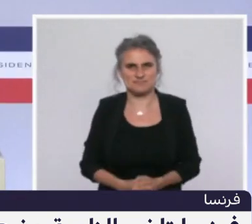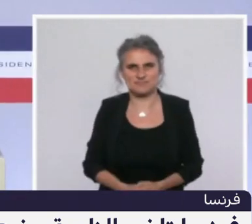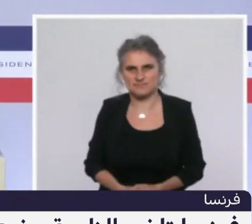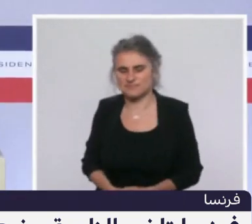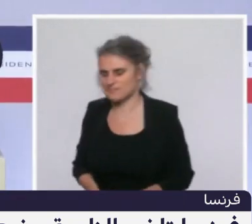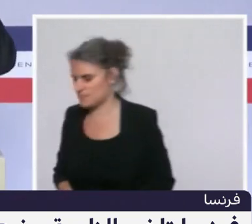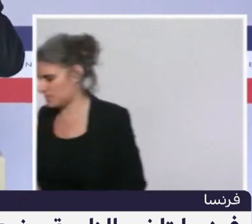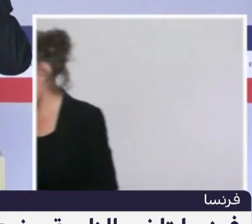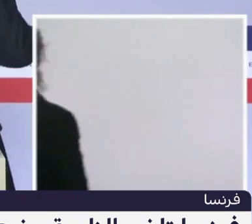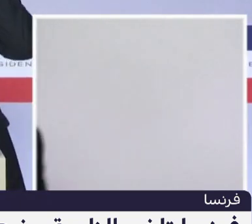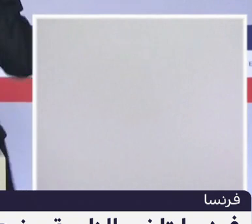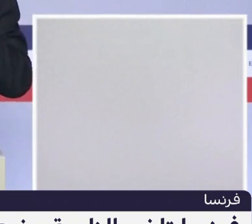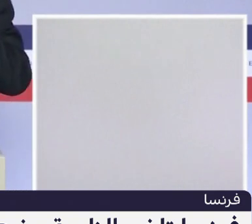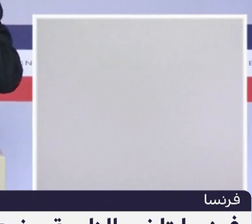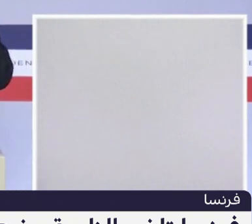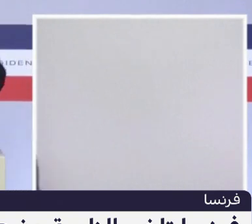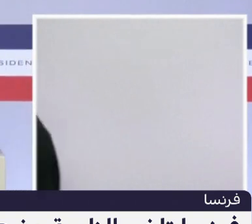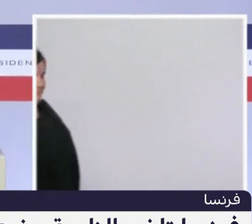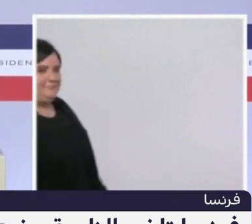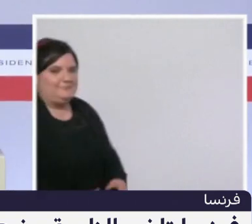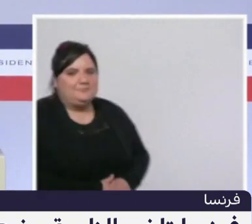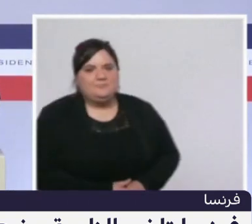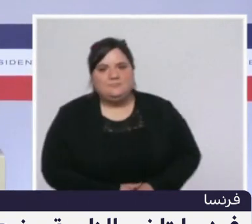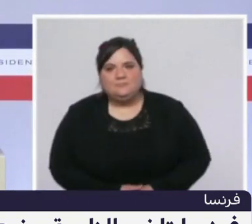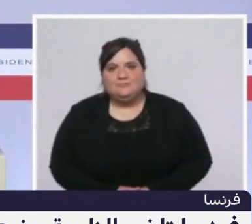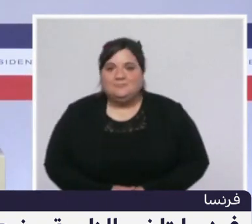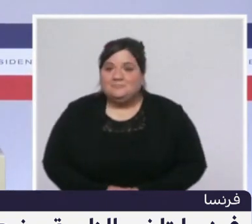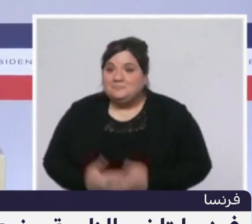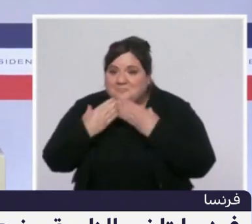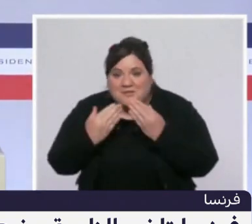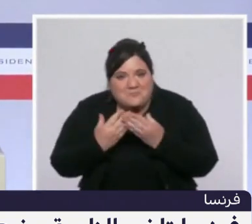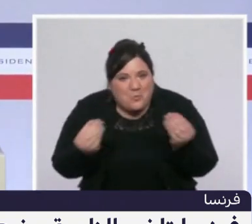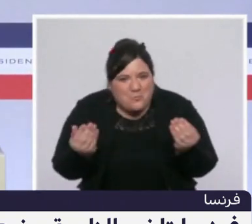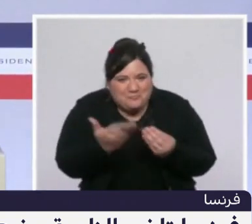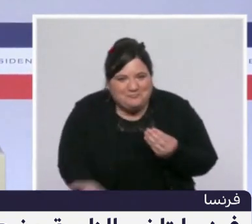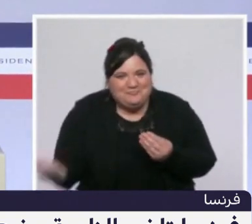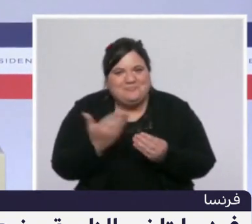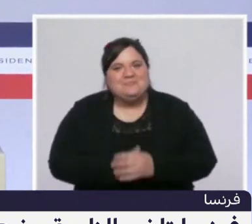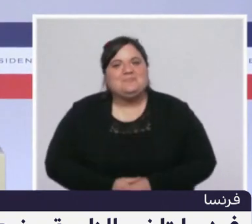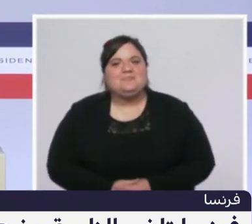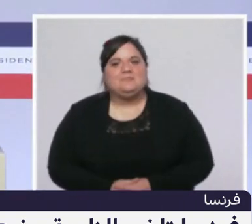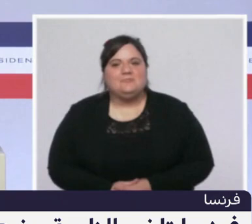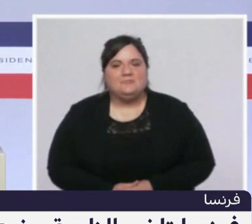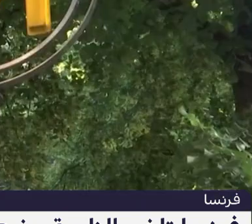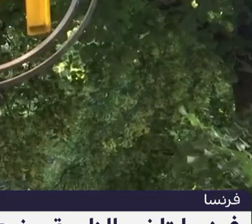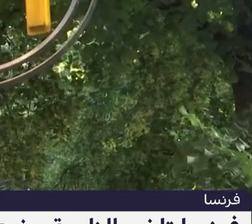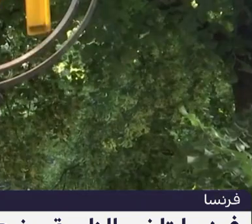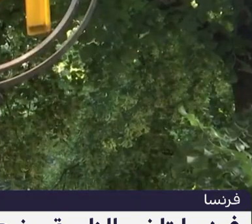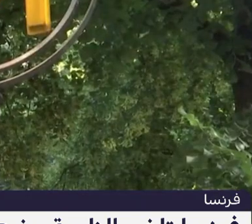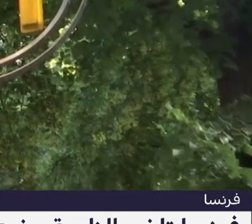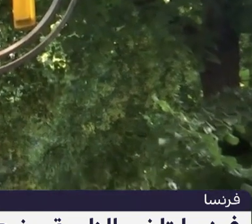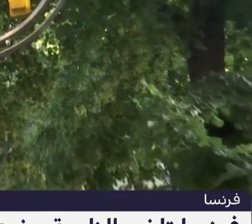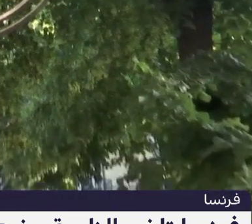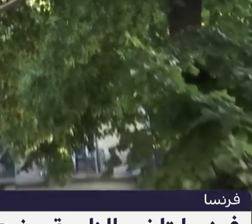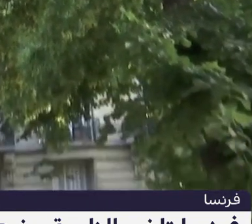كانت السلطات في فرنسا قد فرضت قيودا صحية مشددة للحد من الانتشار السريع لفيروس كورونا المستجد وبدأت